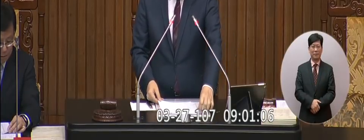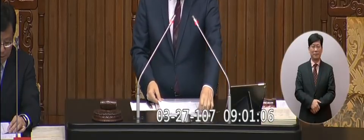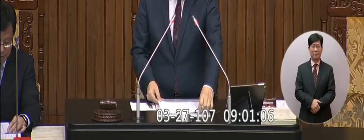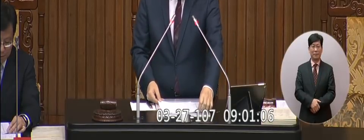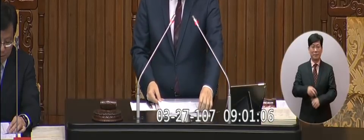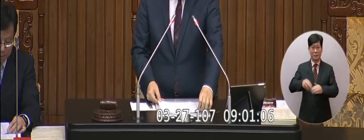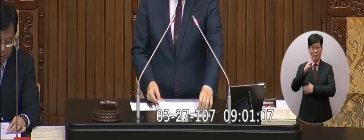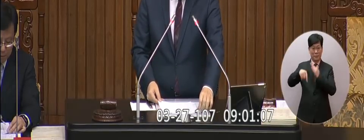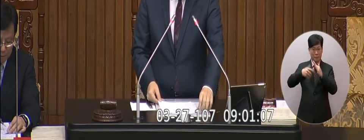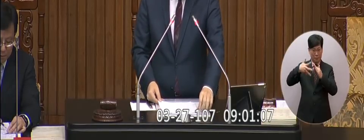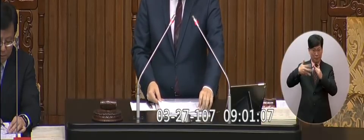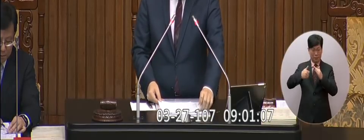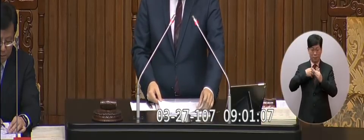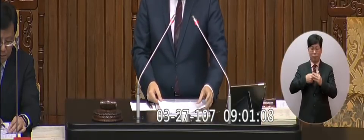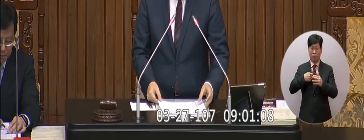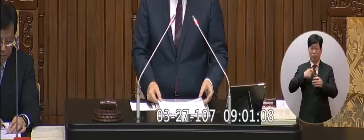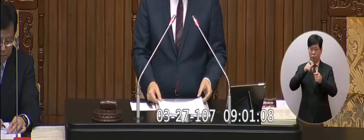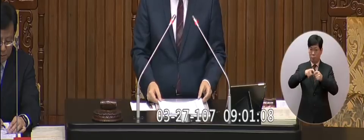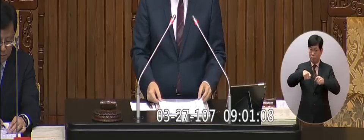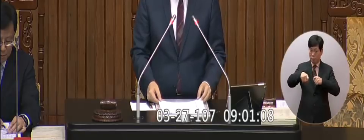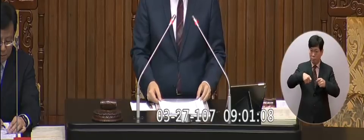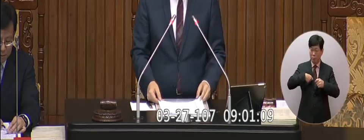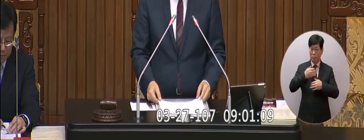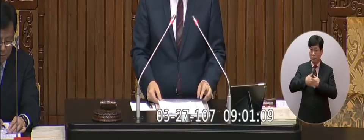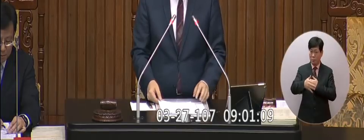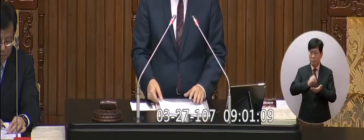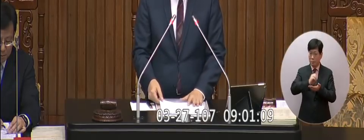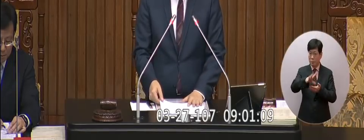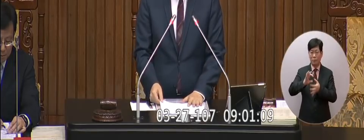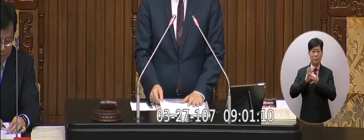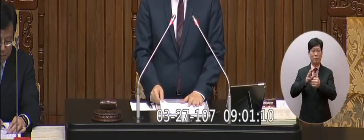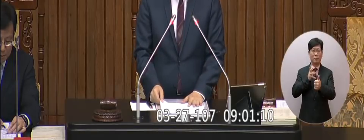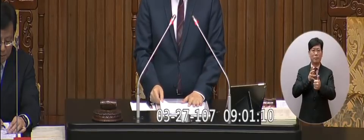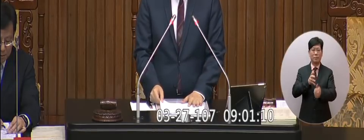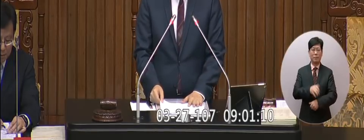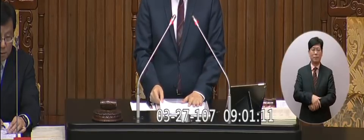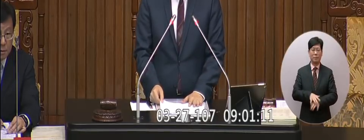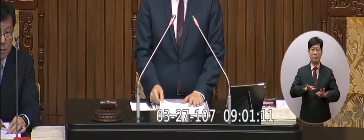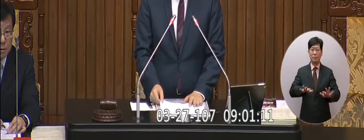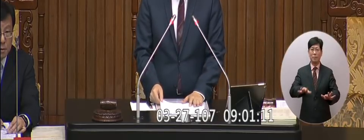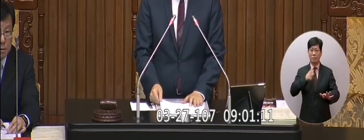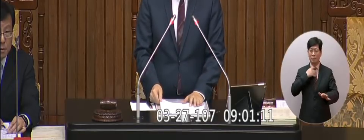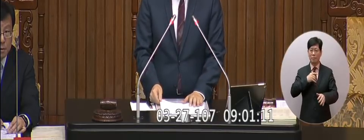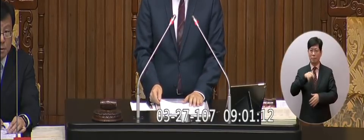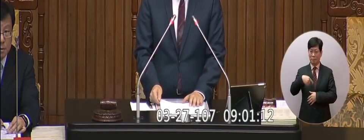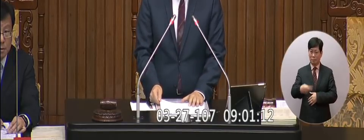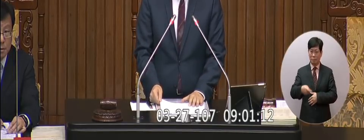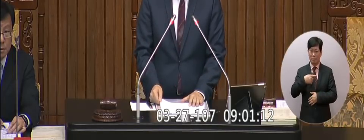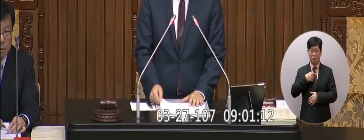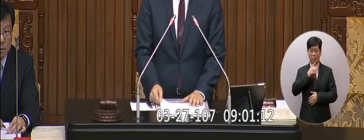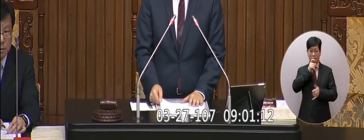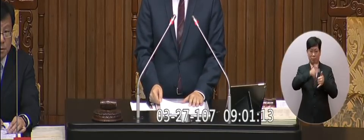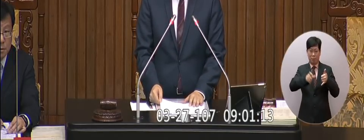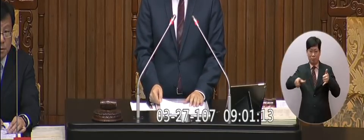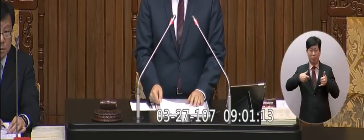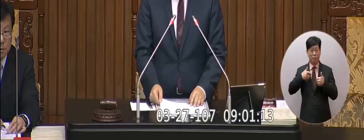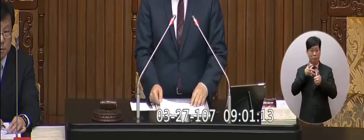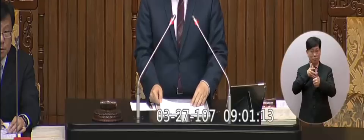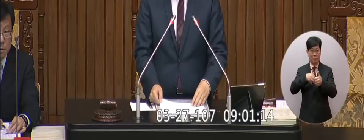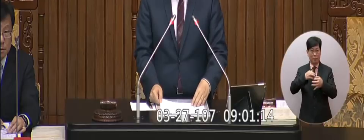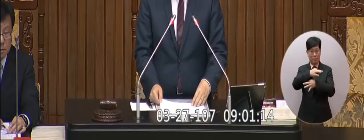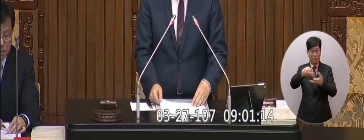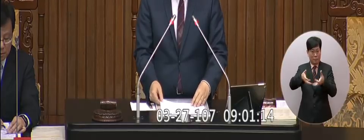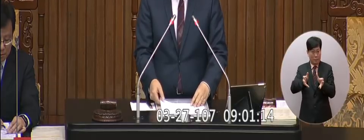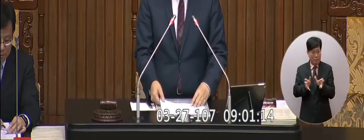对行政院长施政方针及施政报告继续质询。今天继续进行个人质询、经济